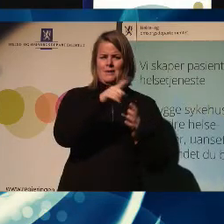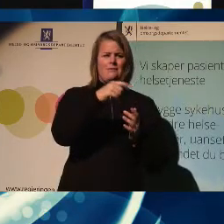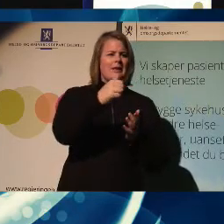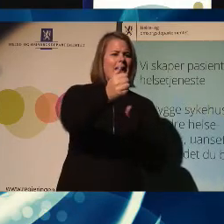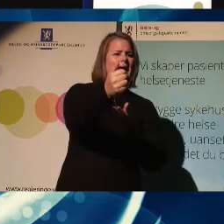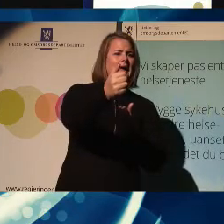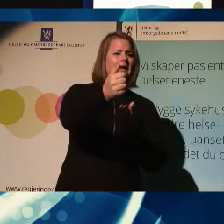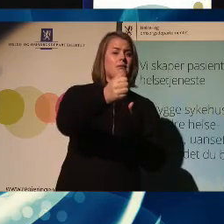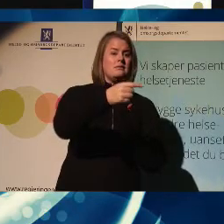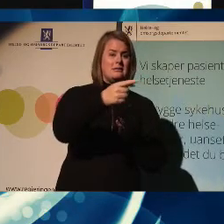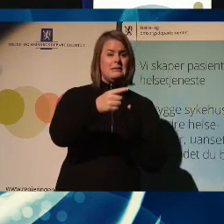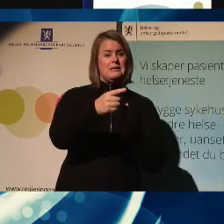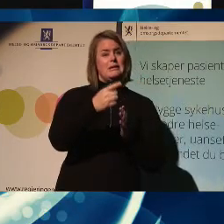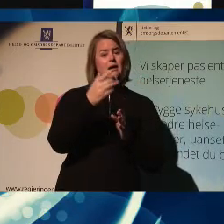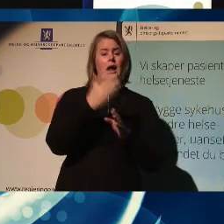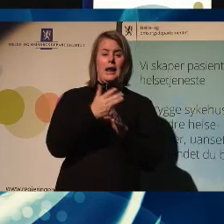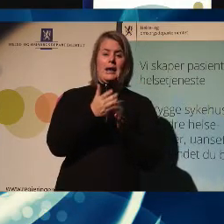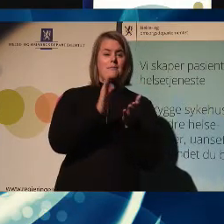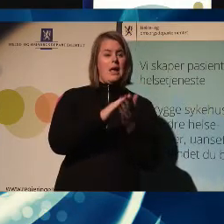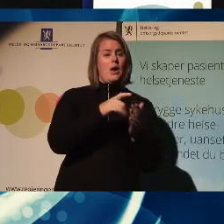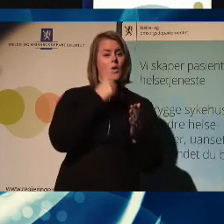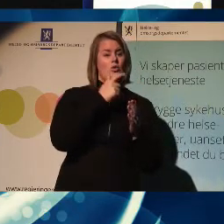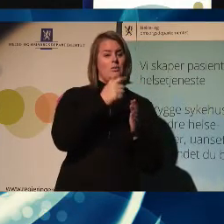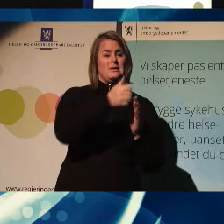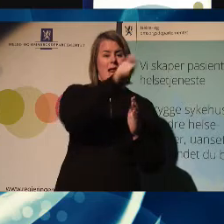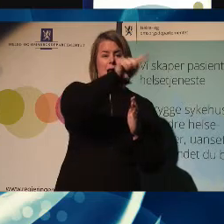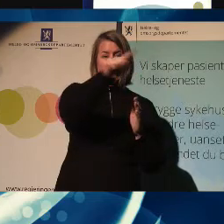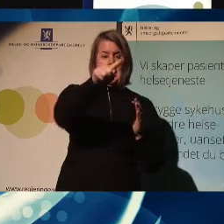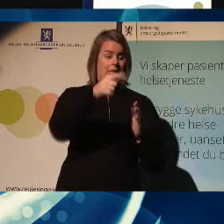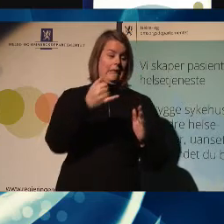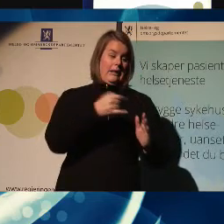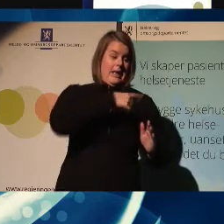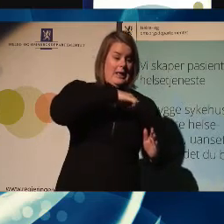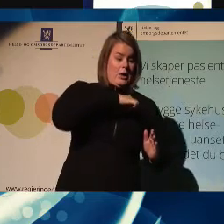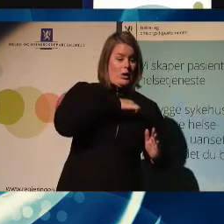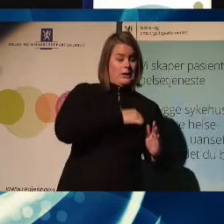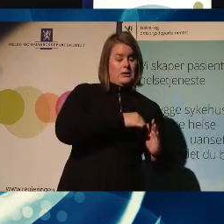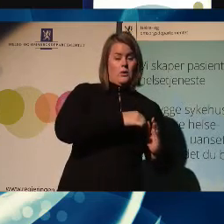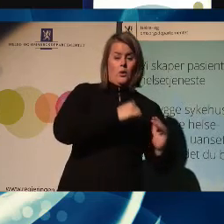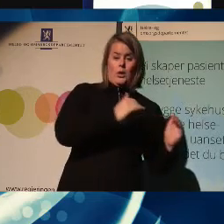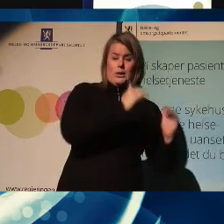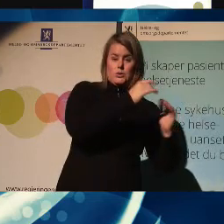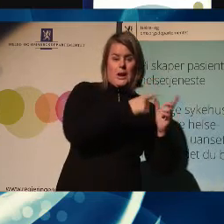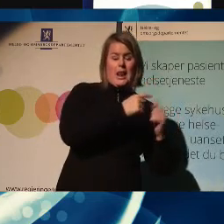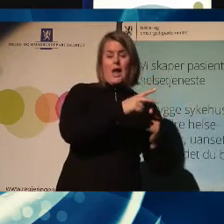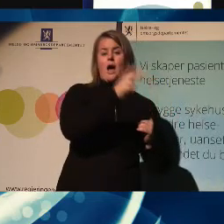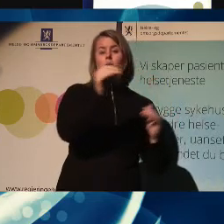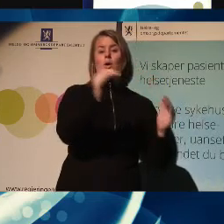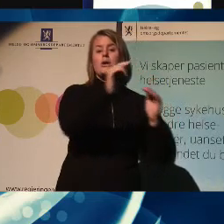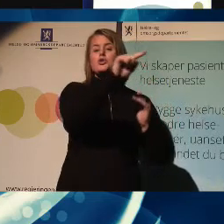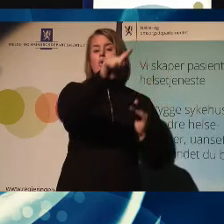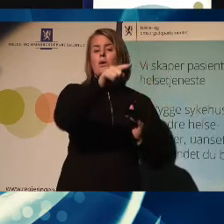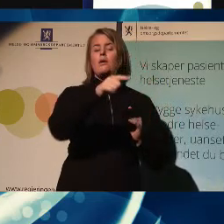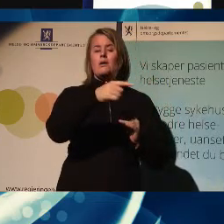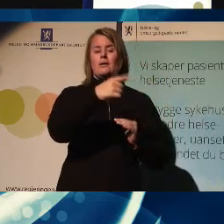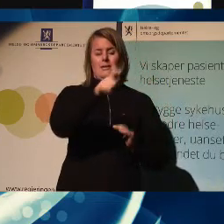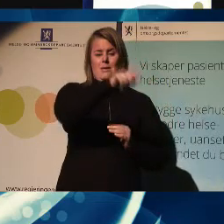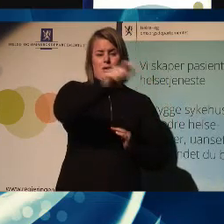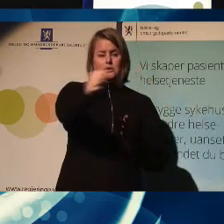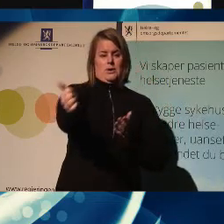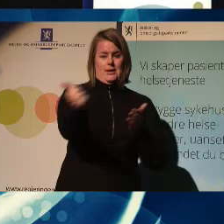fra allerede eksisterende ungdomsledere, enten i vår egen organisasjon, eller i en av de mange andre organisasjonene